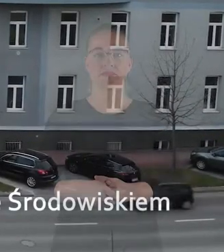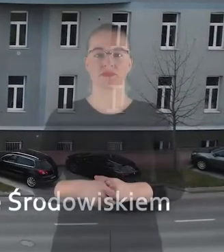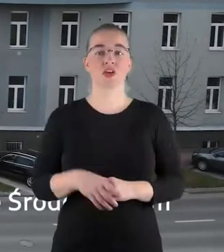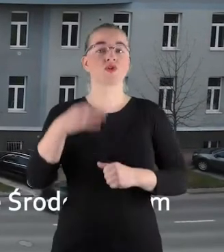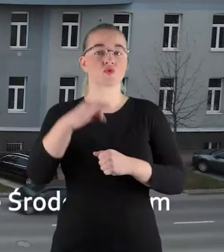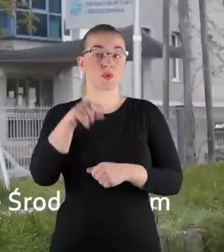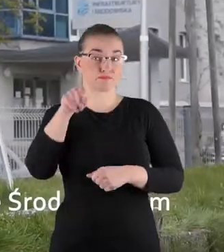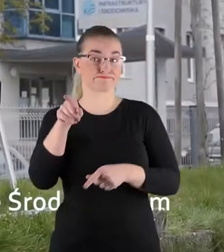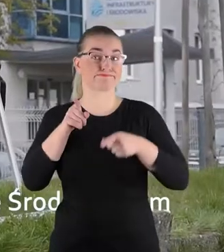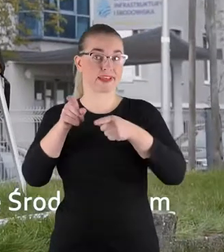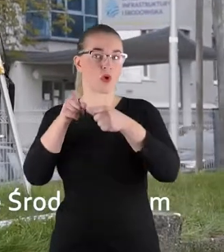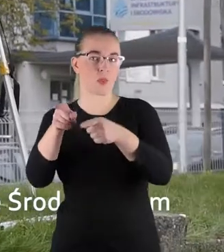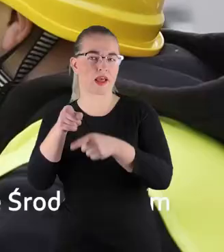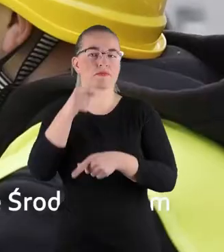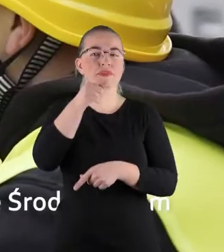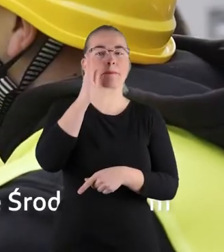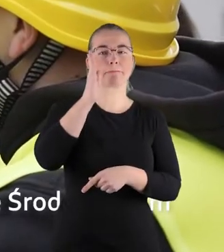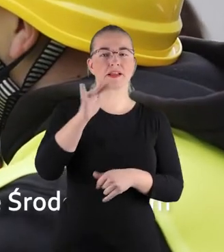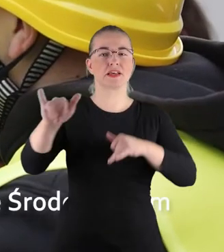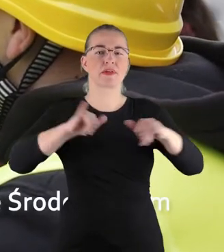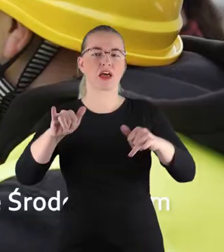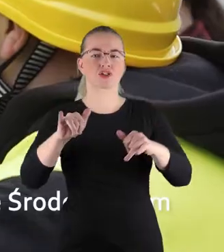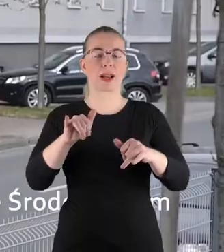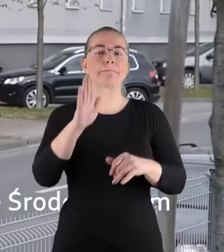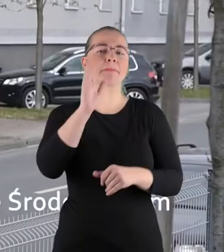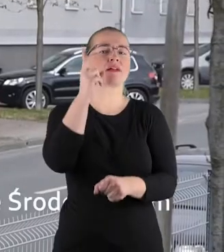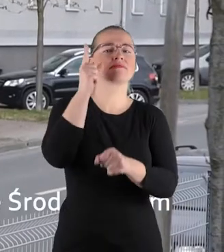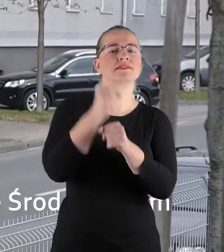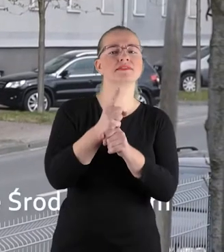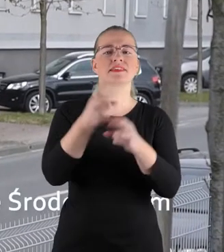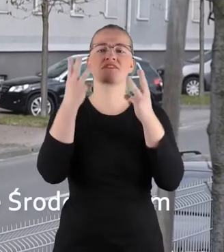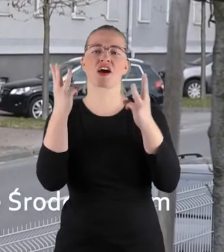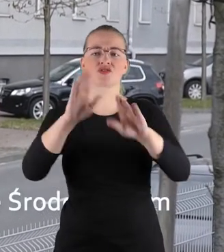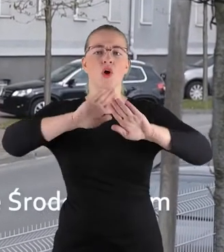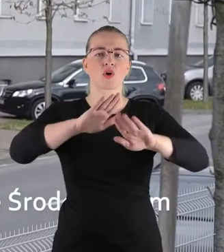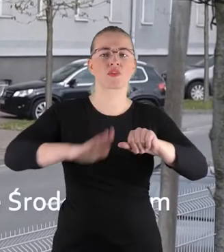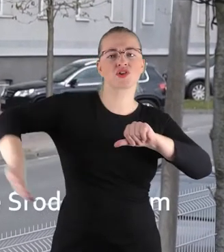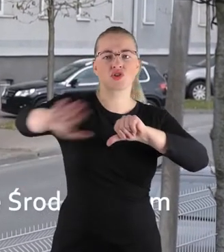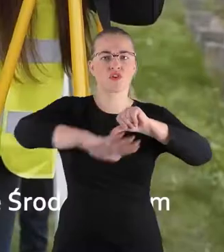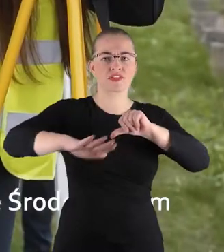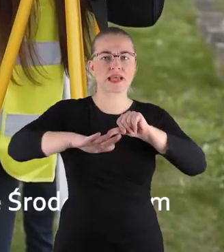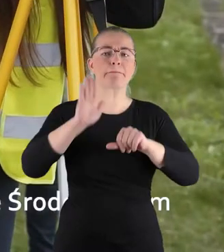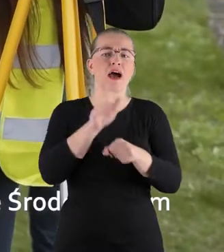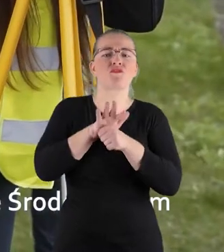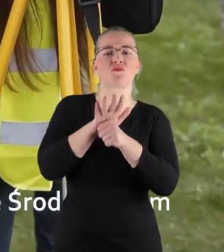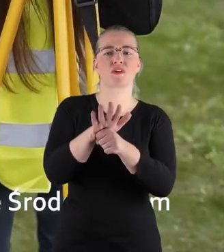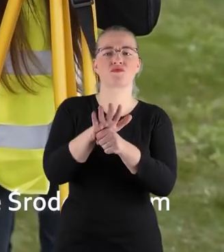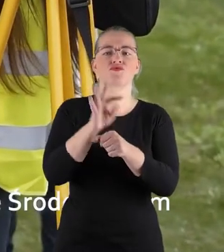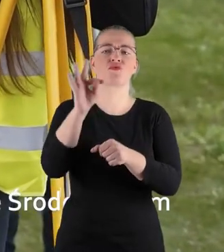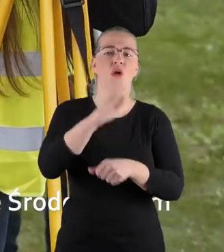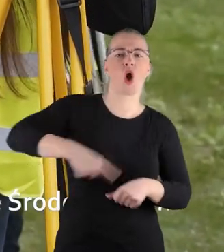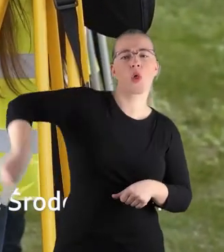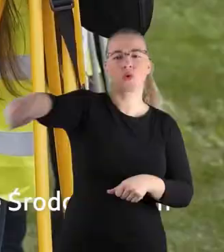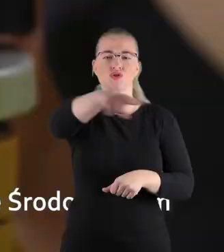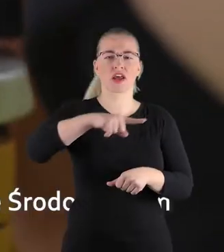Po studiach na tym kierunku zostaniesz menadżerem podejmującym kluczowe decyzje w zakresie ochrony środowiska i będziesz miał wpływ na kształtowanie swojego